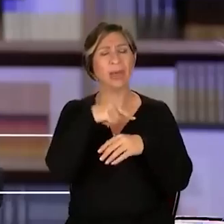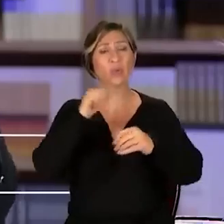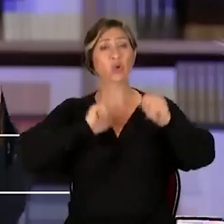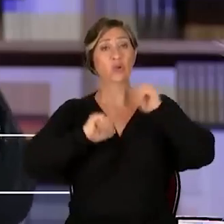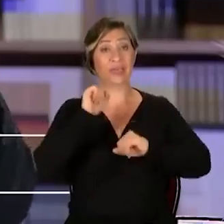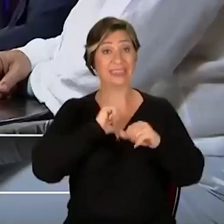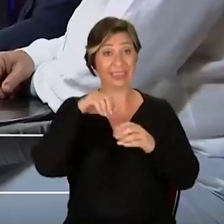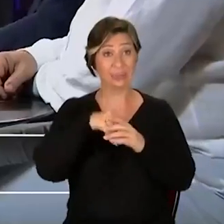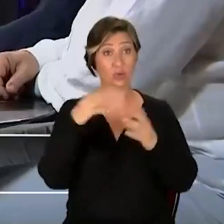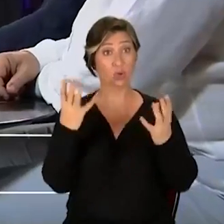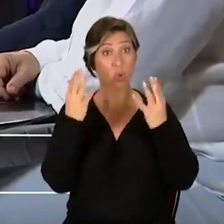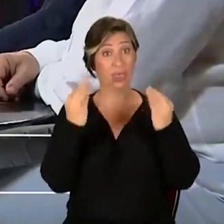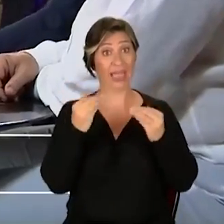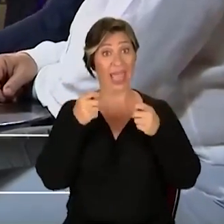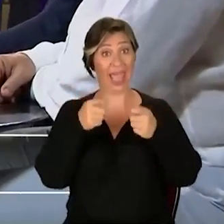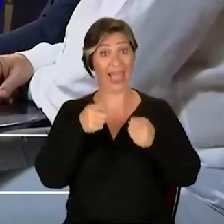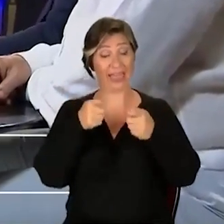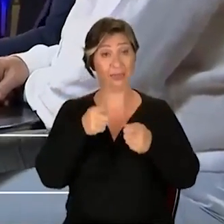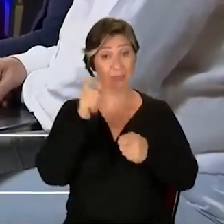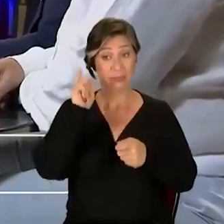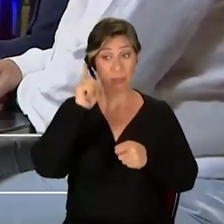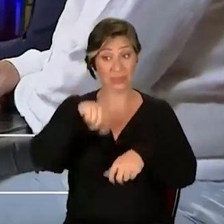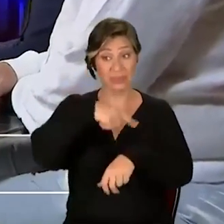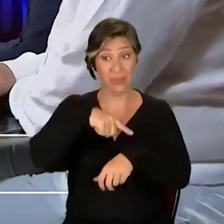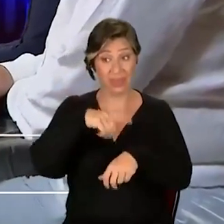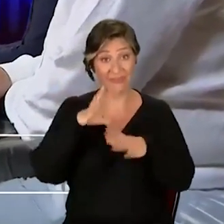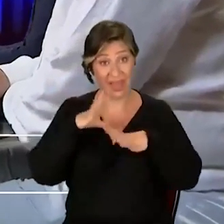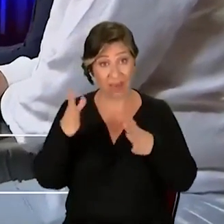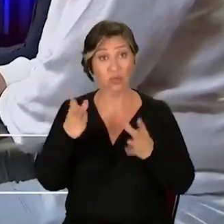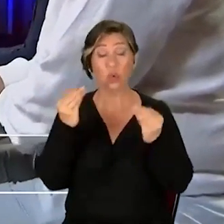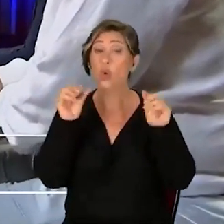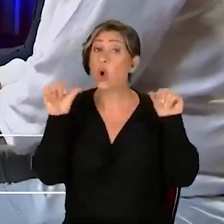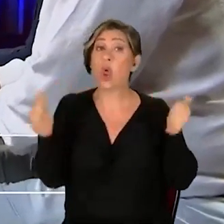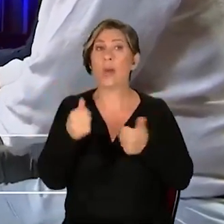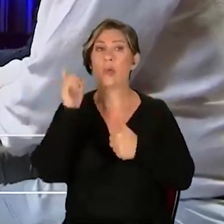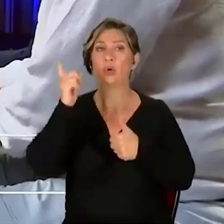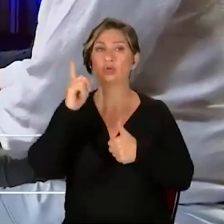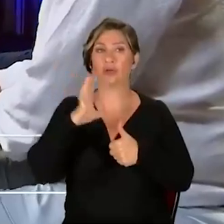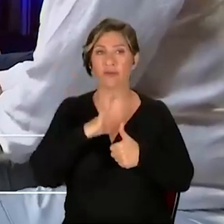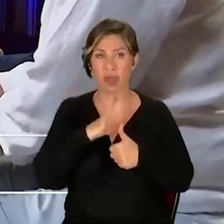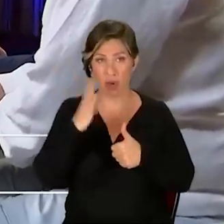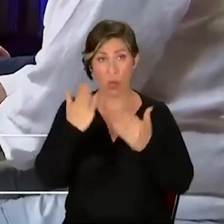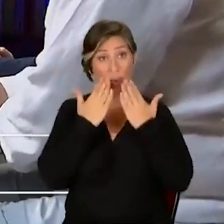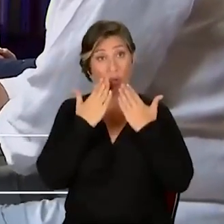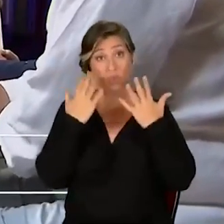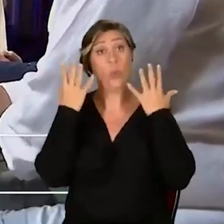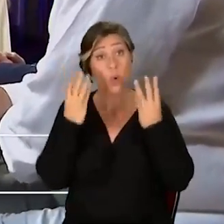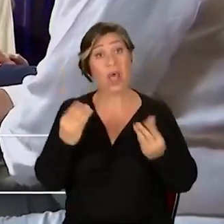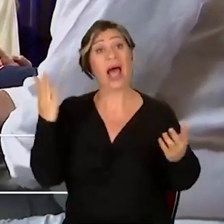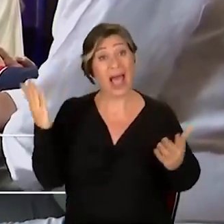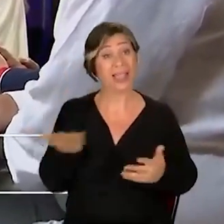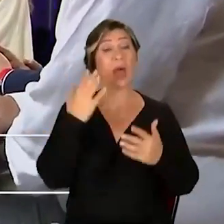konservatuvarda çok da iyi bir eğitmen döneminden geçtiğim halde, çok mühim hocalar hayattayken filan okumuş olduğum